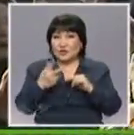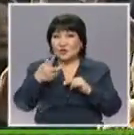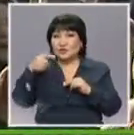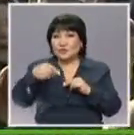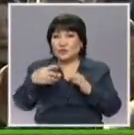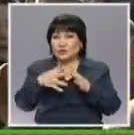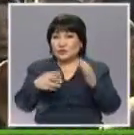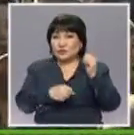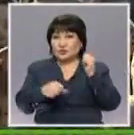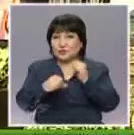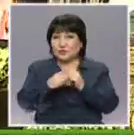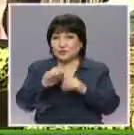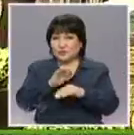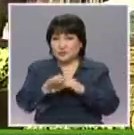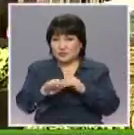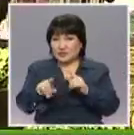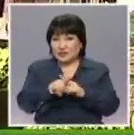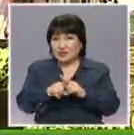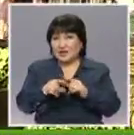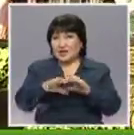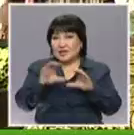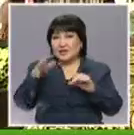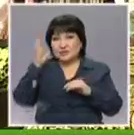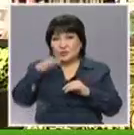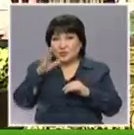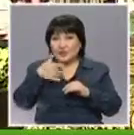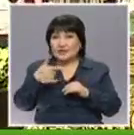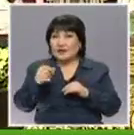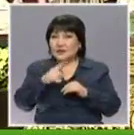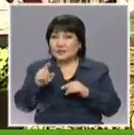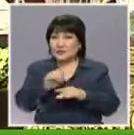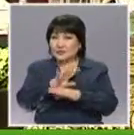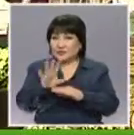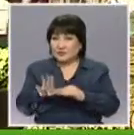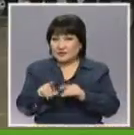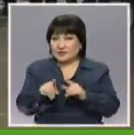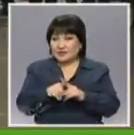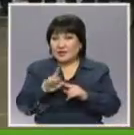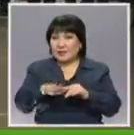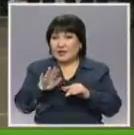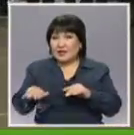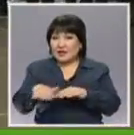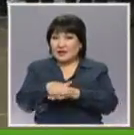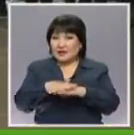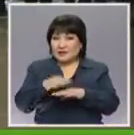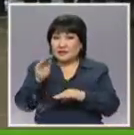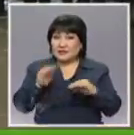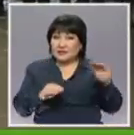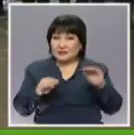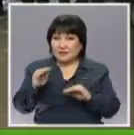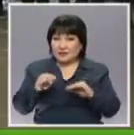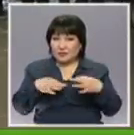жұмылдырылыпты. Кешен су мен газ құбырымен қамтамасыз етілген. Сондай-ақ балалар алаңы жасақталып, көлік қоятын